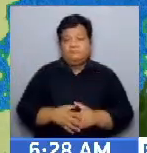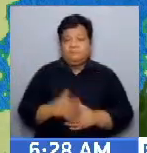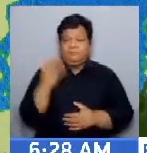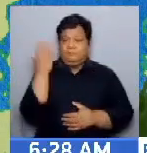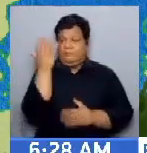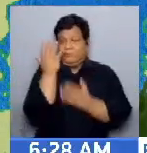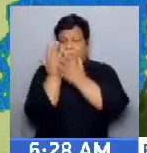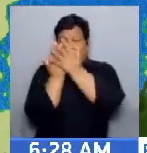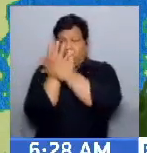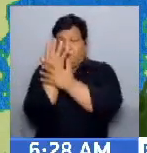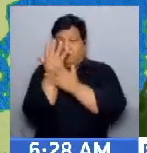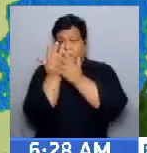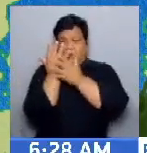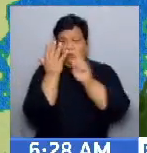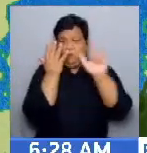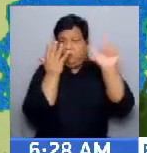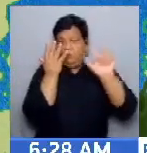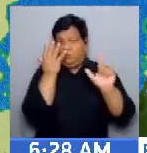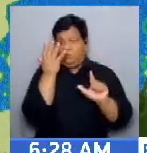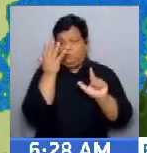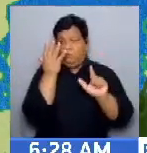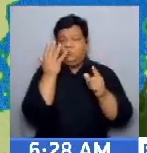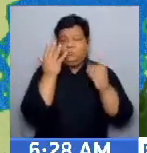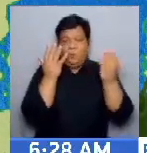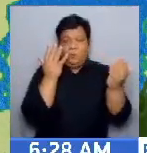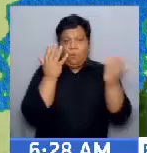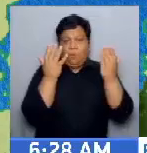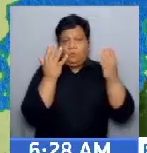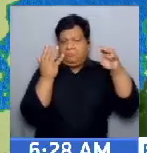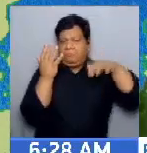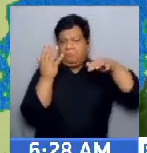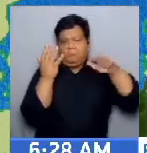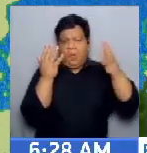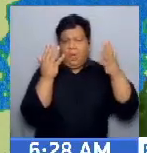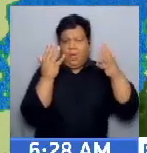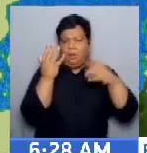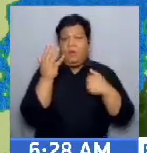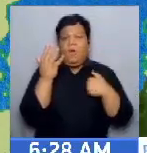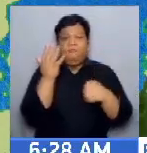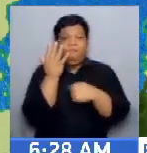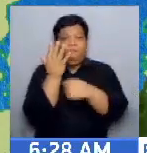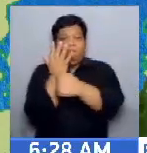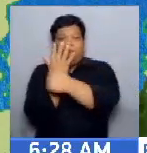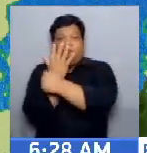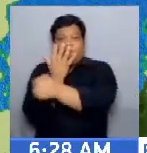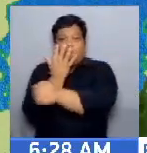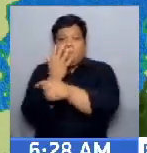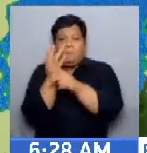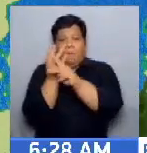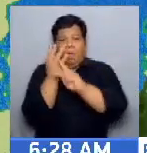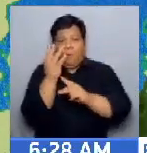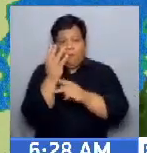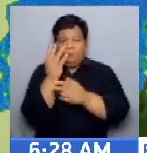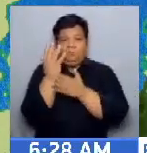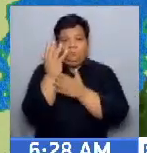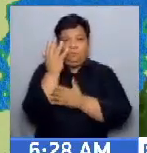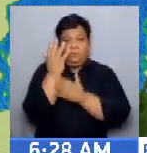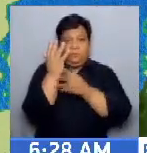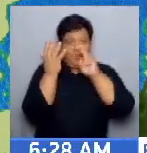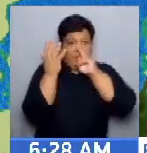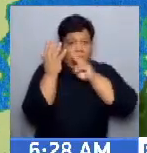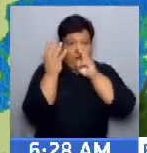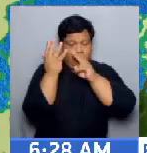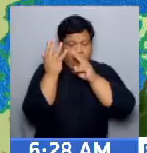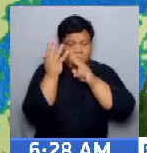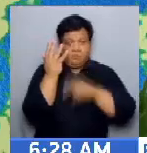umaga, halos walang ulan, maliban sa Palawan. Western section ng Visayas, may ulan ngayong umaga. At maging dyan sa Mindanao, Caraga Region,